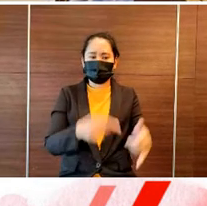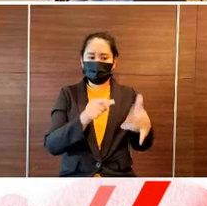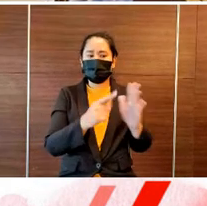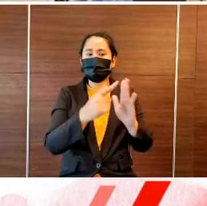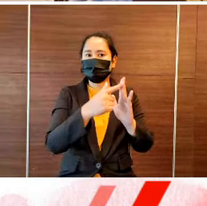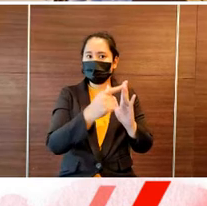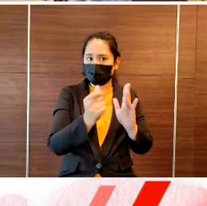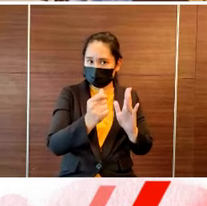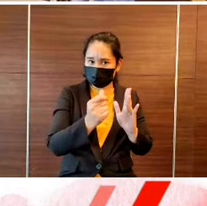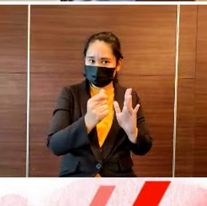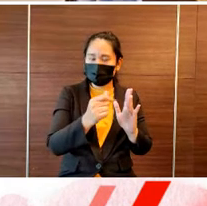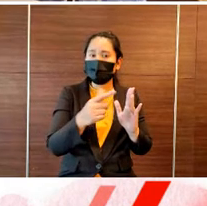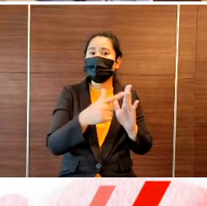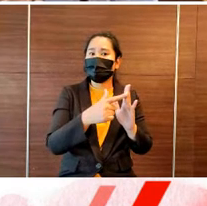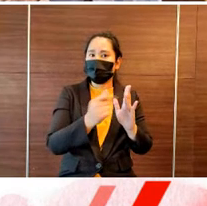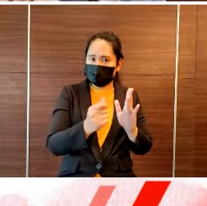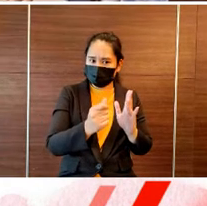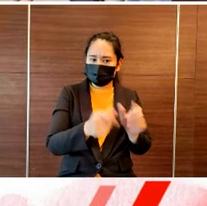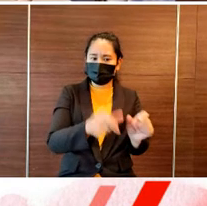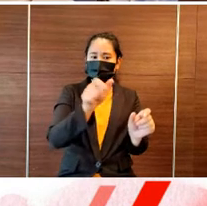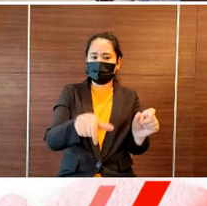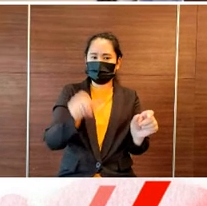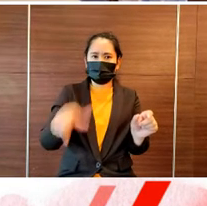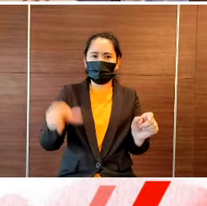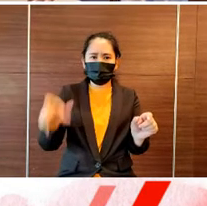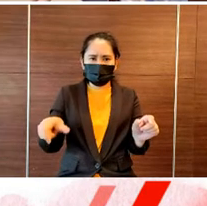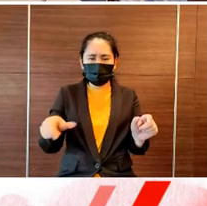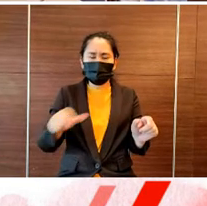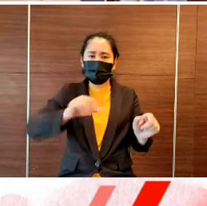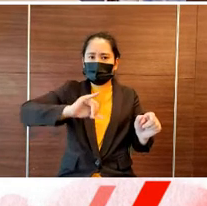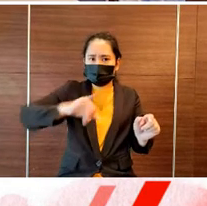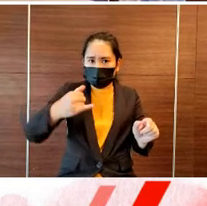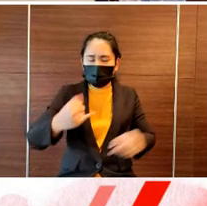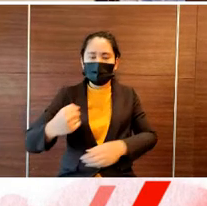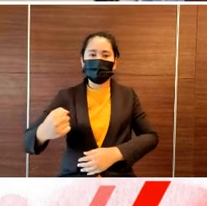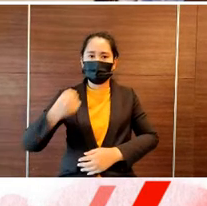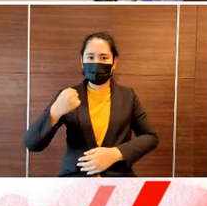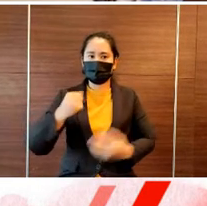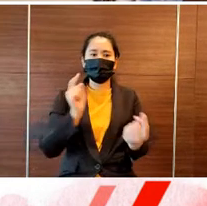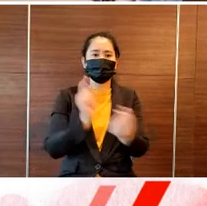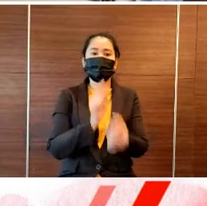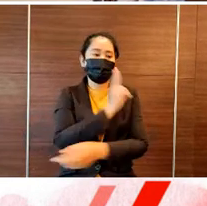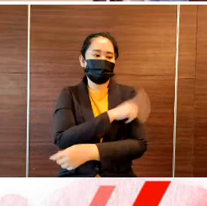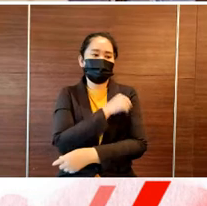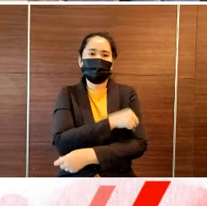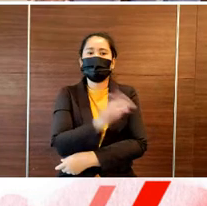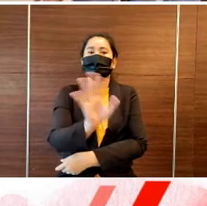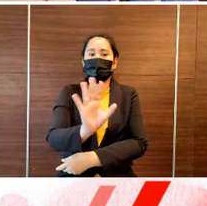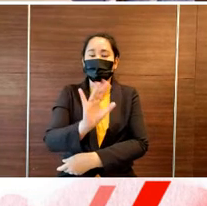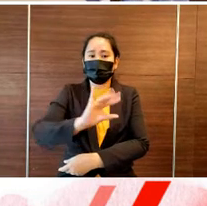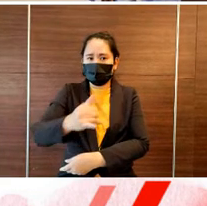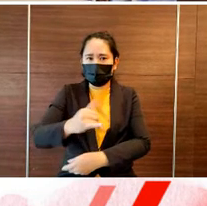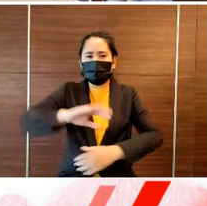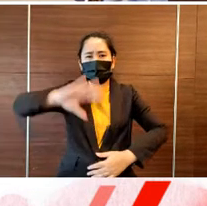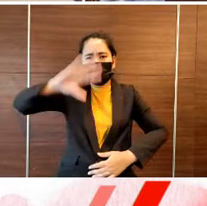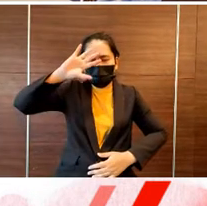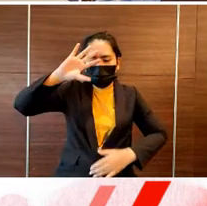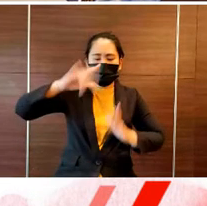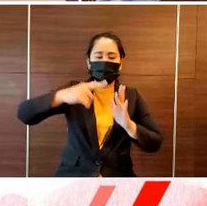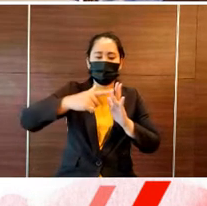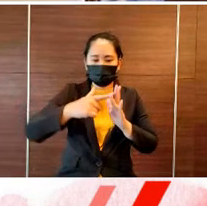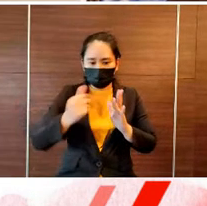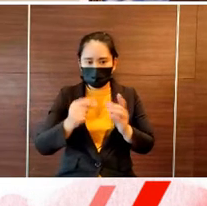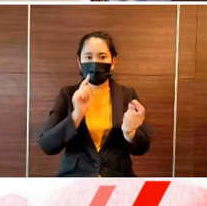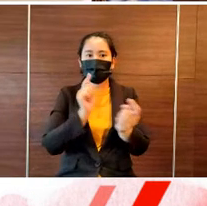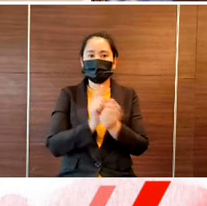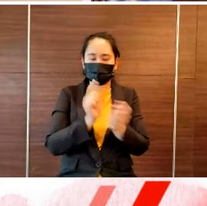ารับบริการที่โรงพยาบาลแต่ละรายนั้นไม่เหมือนกันนะบางคนแข็งแรงไม่ต้องเจอหมอก็ยังได้นะครับบางคนป่วยก็ต้องใช้เวลากับหมอเนี่ยมาก